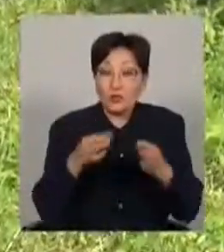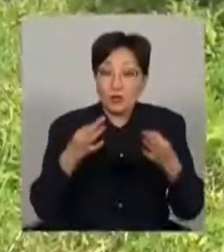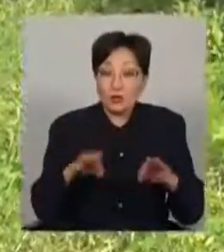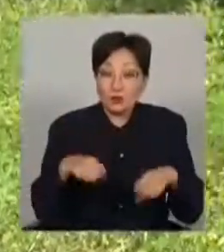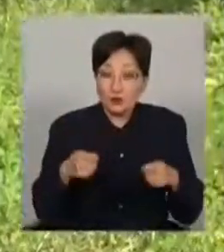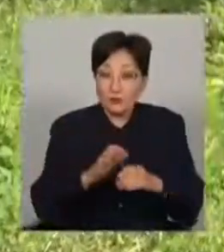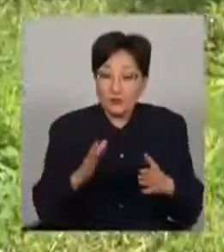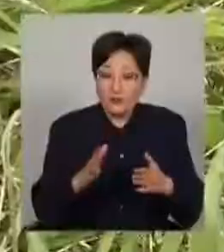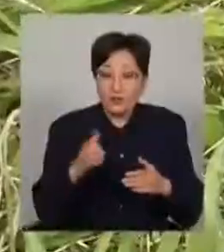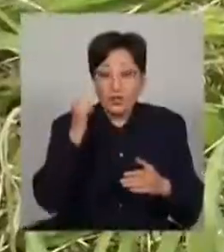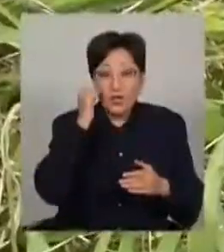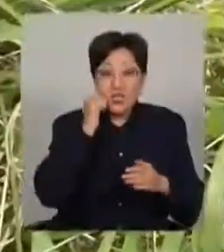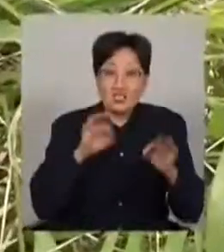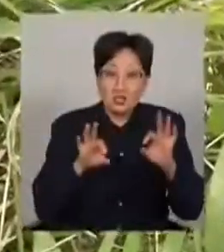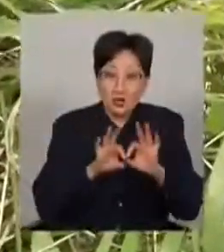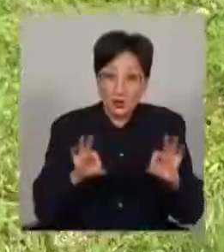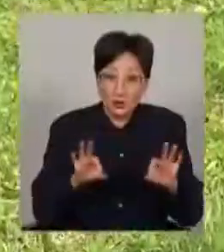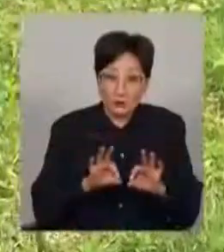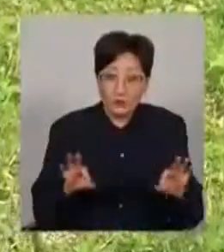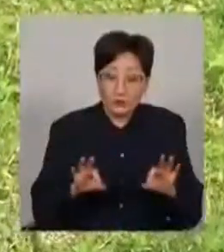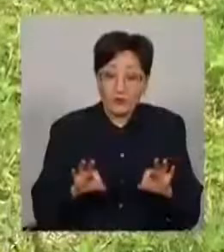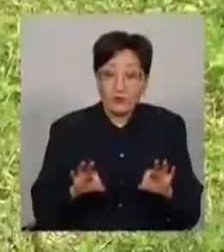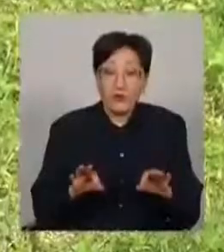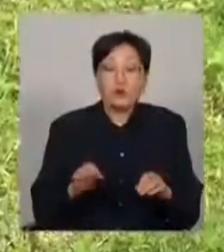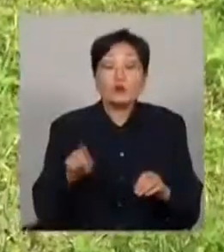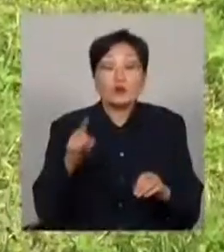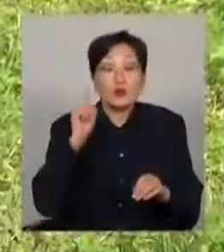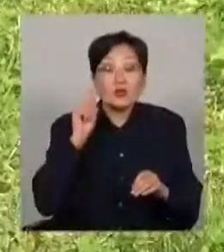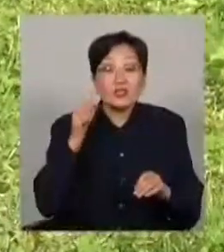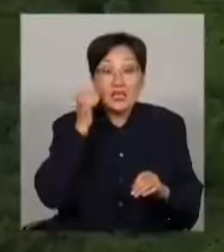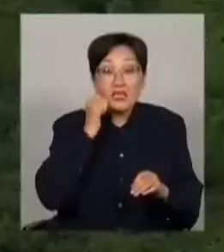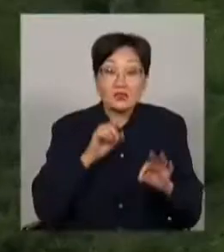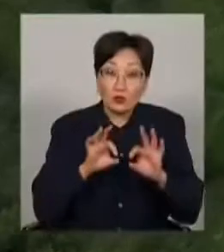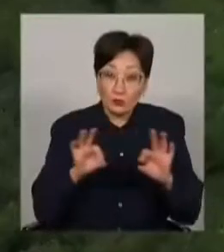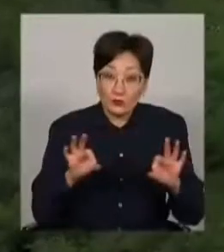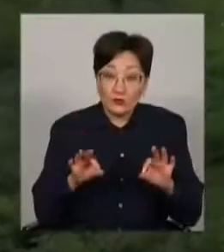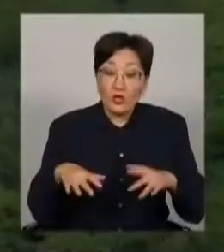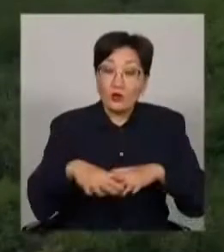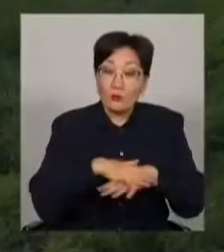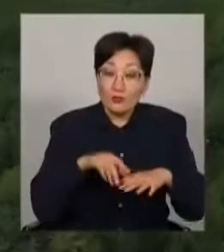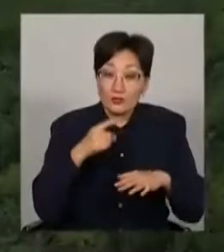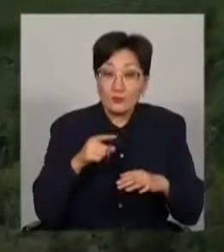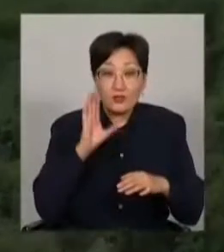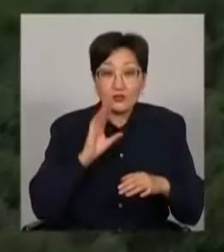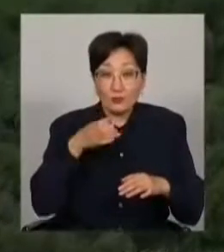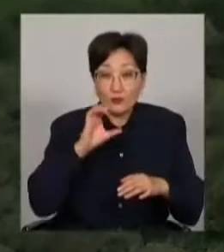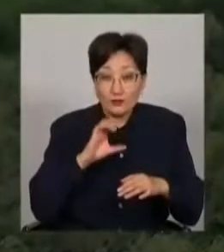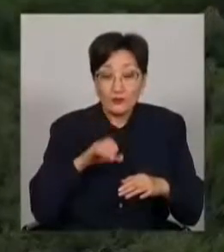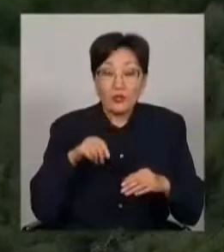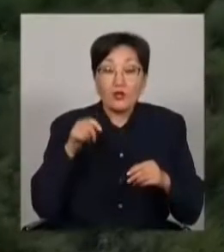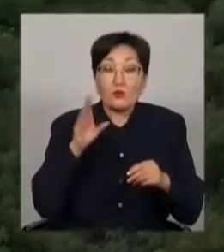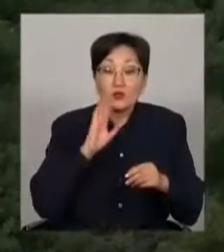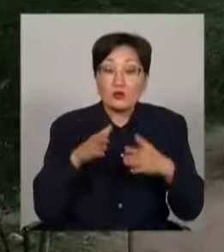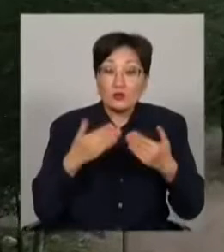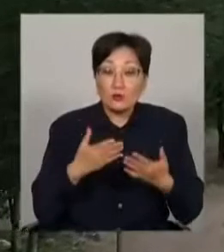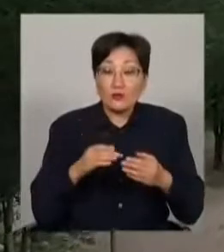бермейміз деді, ескі құбыр деді. Сонда естідім. Ескі құбыр екен. Жұрттың сөзінше ауызсудың үздіксіз ағып тұрмауына